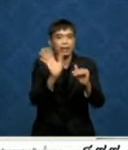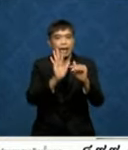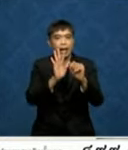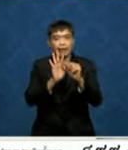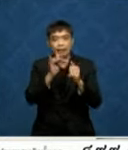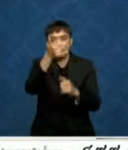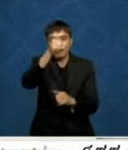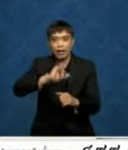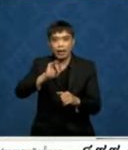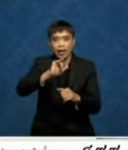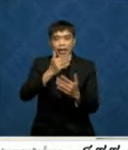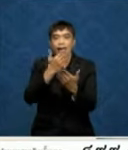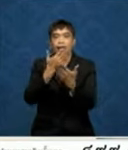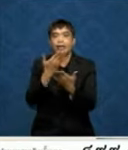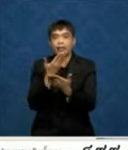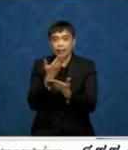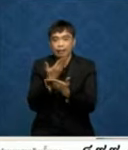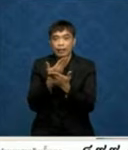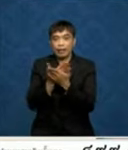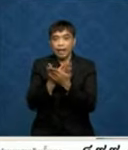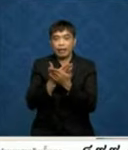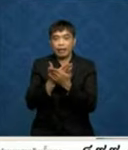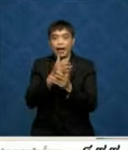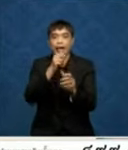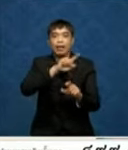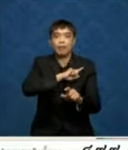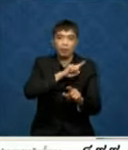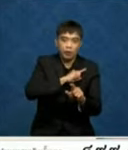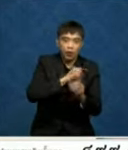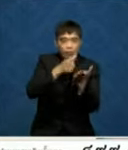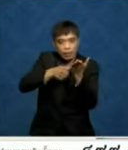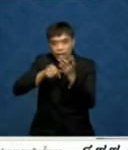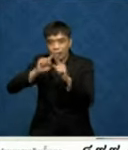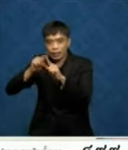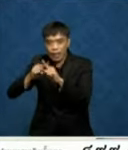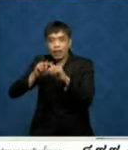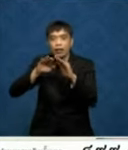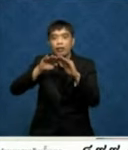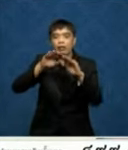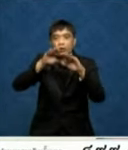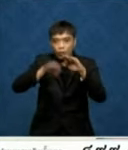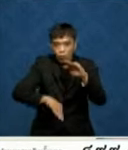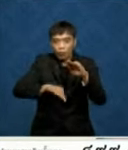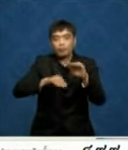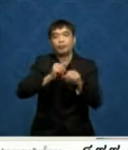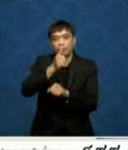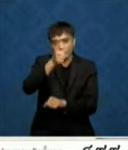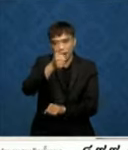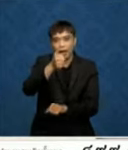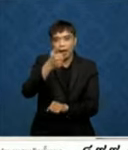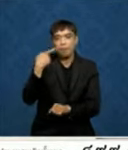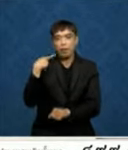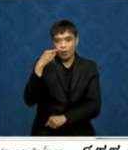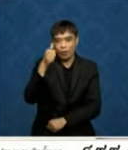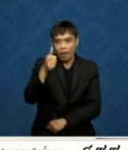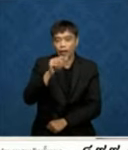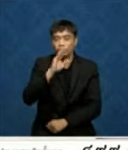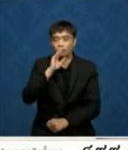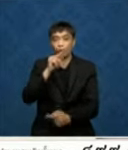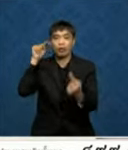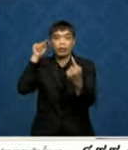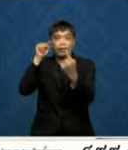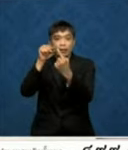ระทางการคลังลดลงอยู่ในระดับที่เหมาะสมก็ตามทีถ้าหากพิจารณาเชื่อมโยงว่าการขาดดุลงบประ